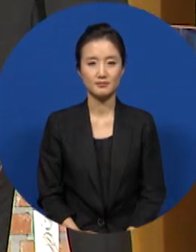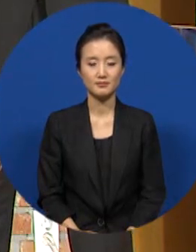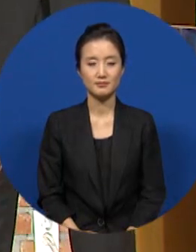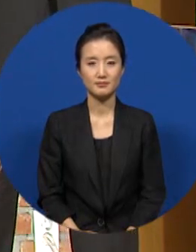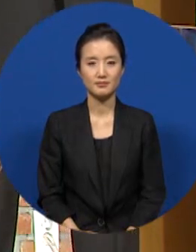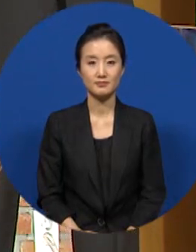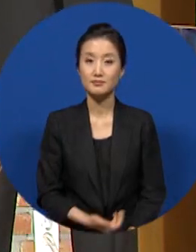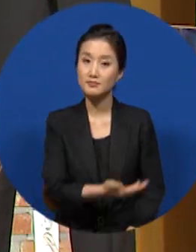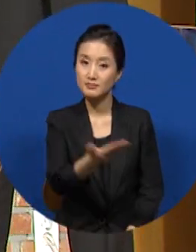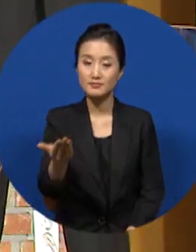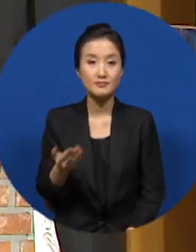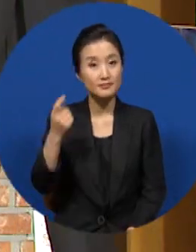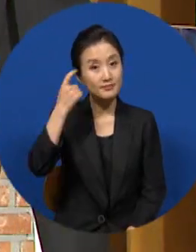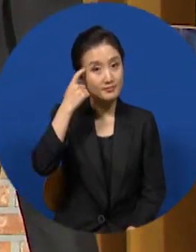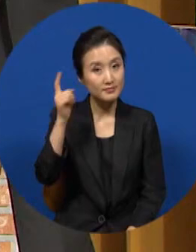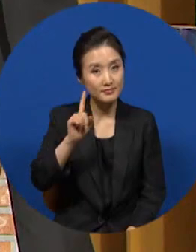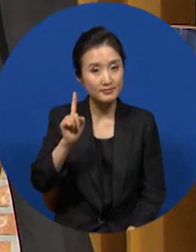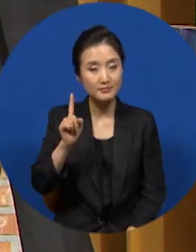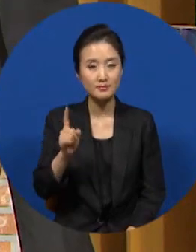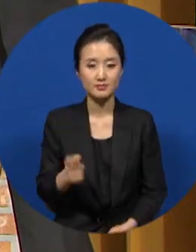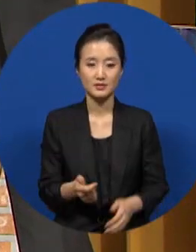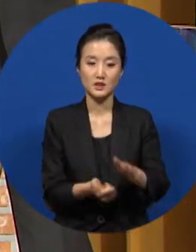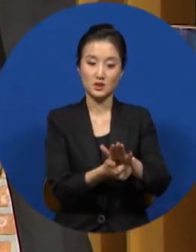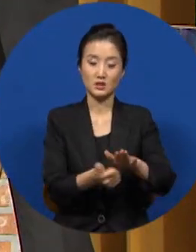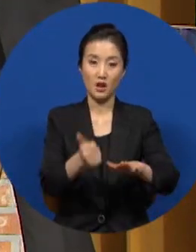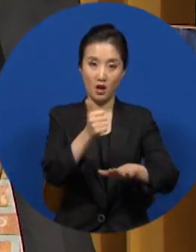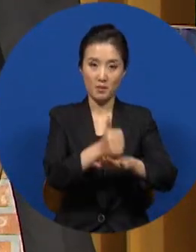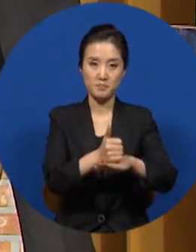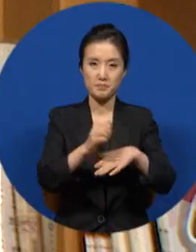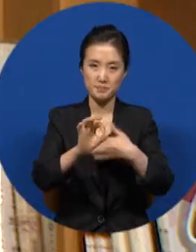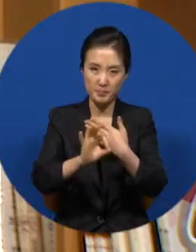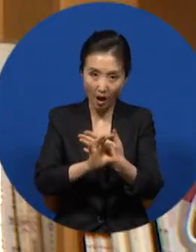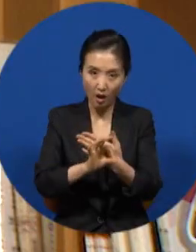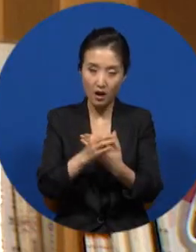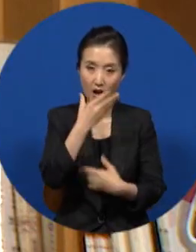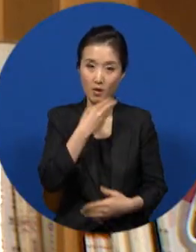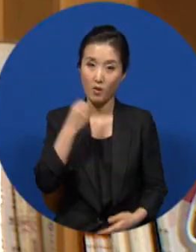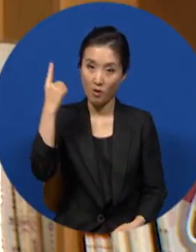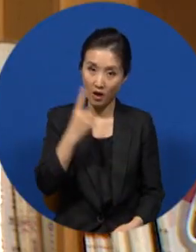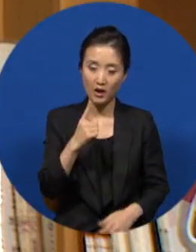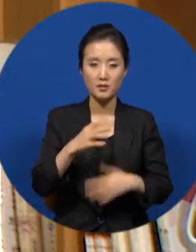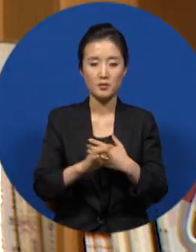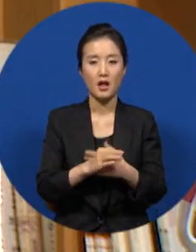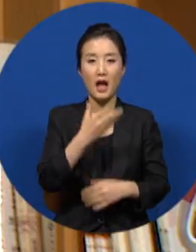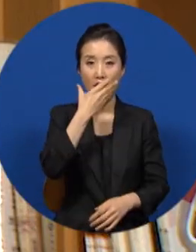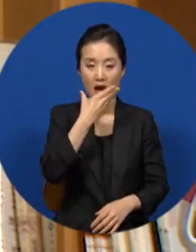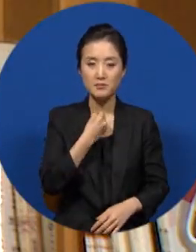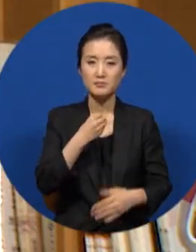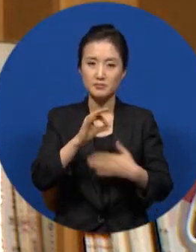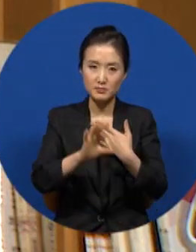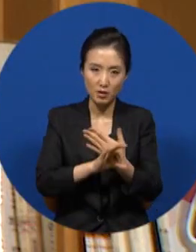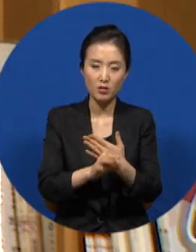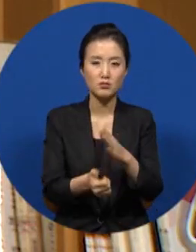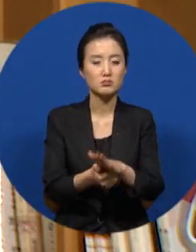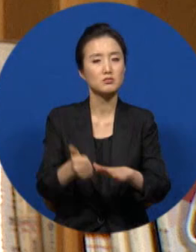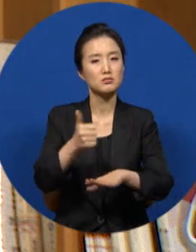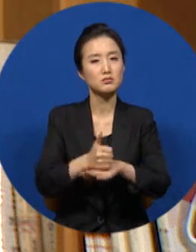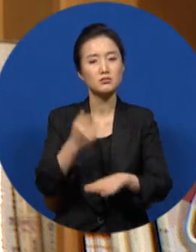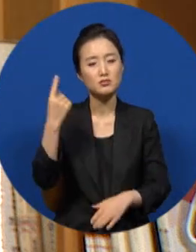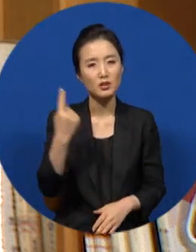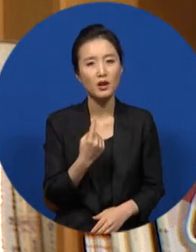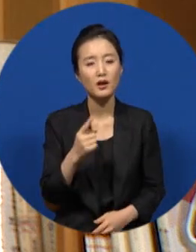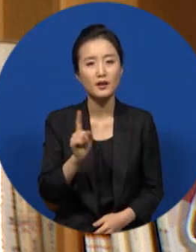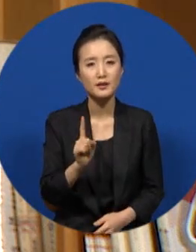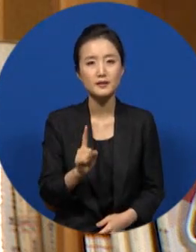그 여러분은 어떻게 생각하세요? 성공하면 행복한 건가요? 아니면 행복하면 성공한 건가요? 어떻게 생각하세요? 행복하면